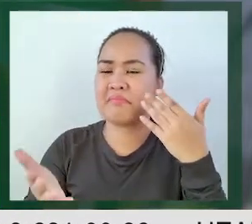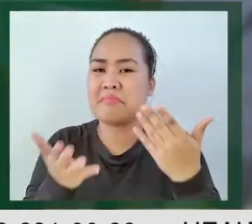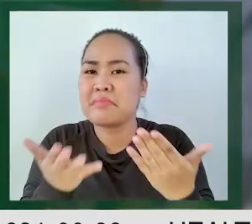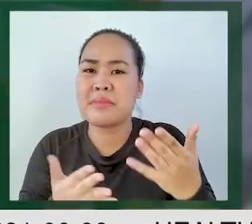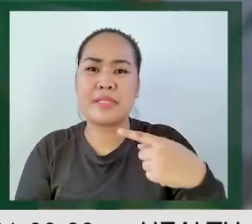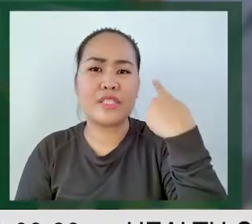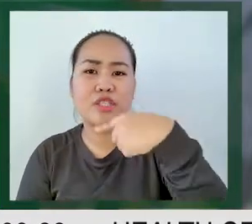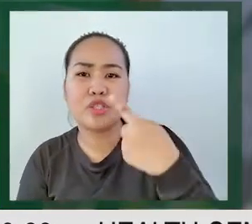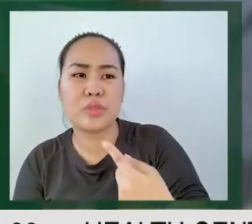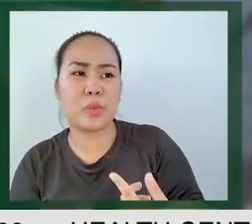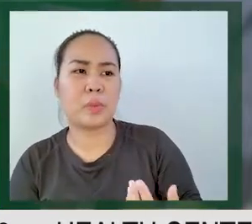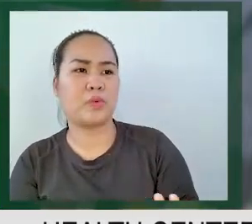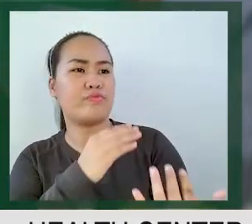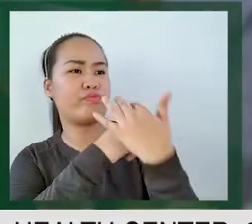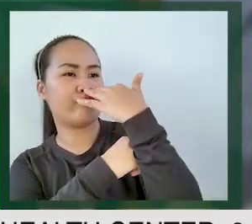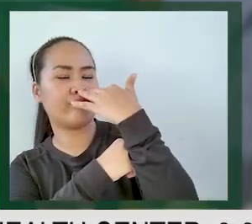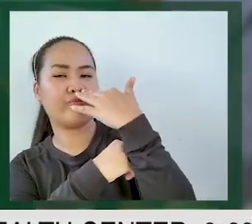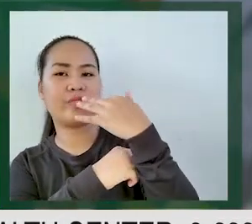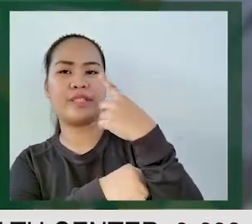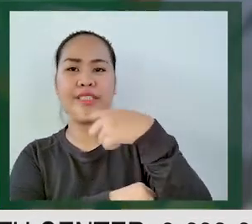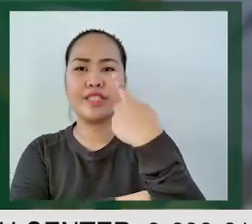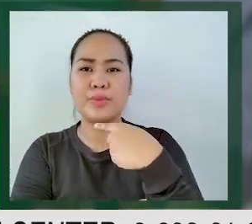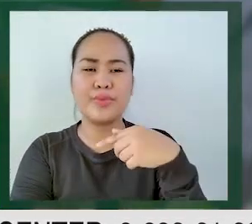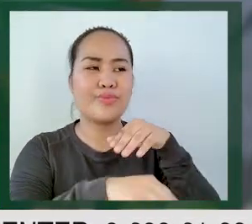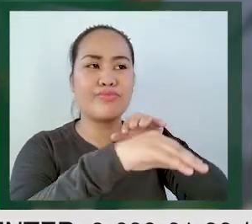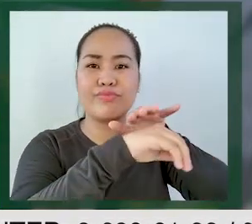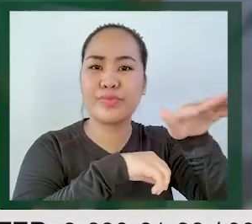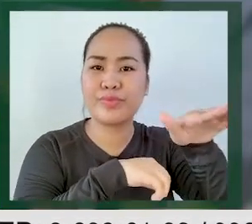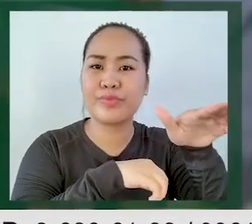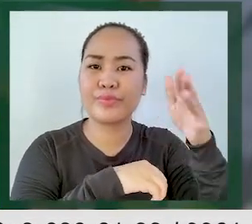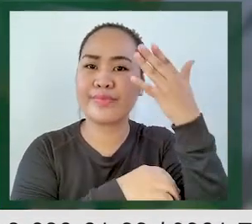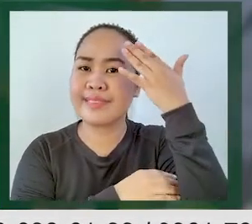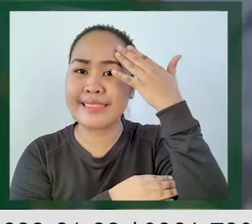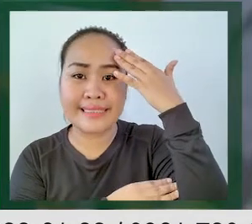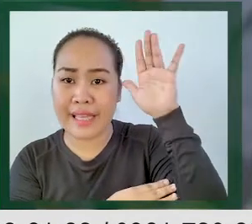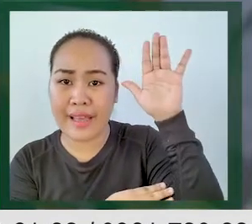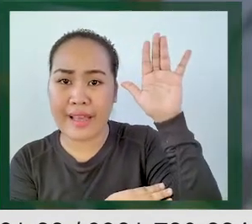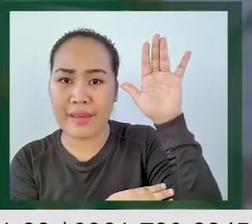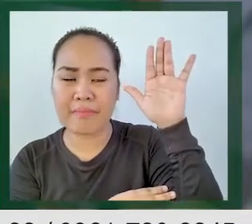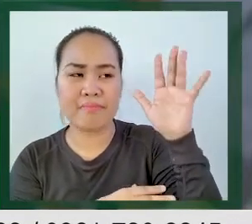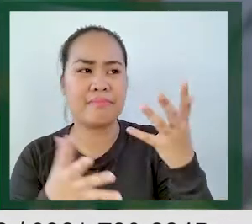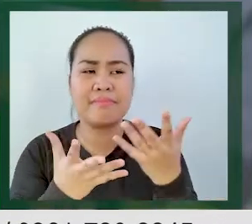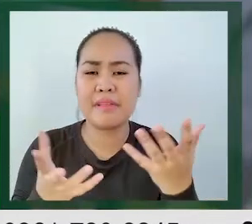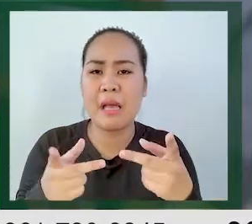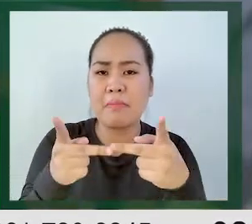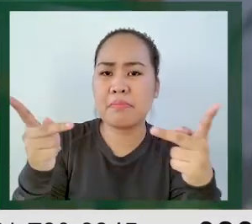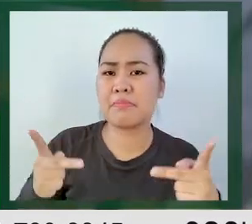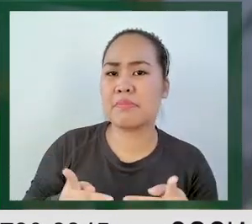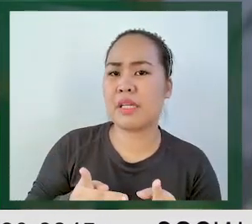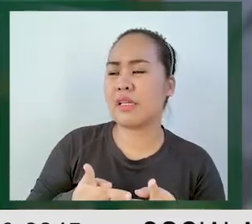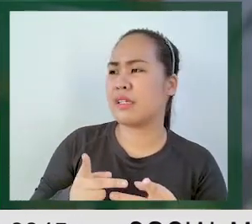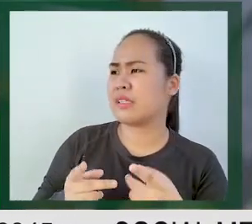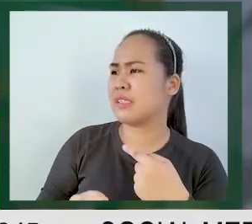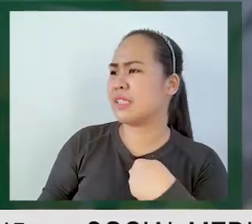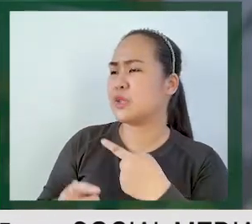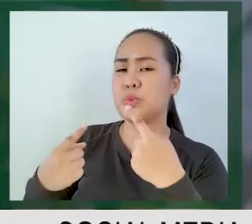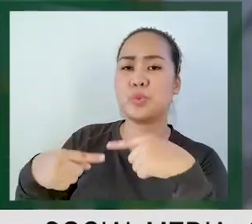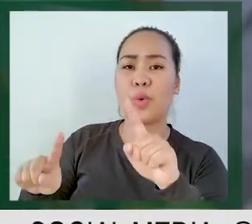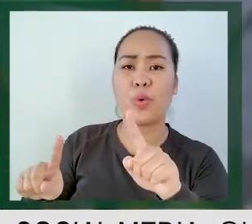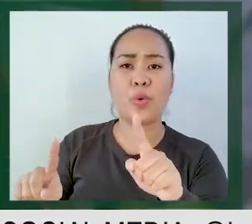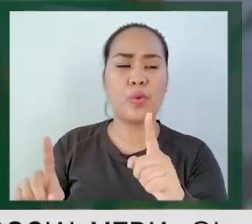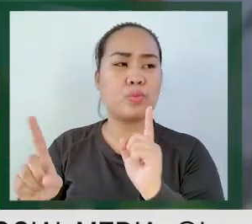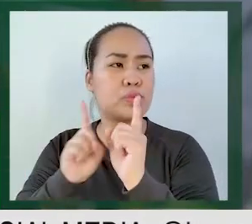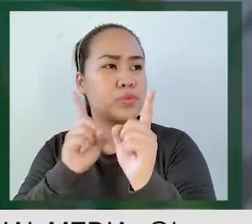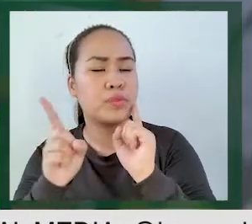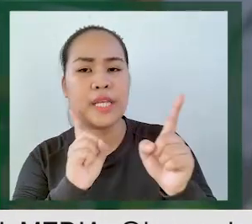kayo nagpunta na meron kayong nakausap na close contact. Kung meron ka mang kung naggrocery ka man, meron ka bang